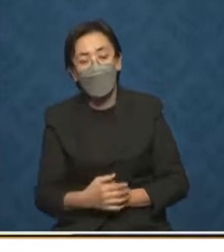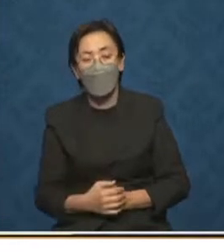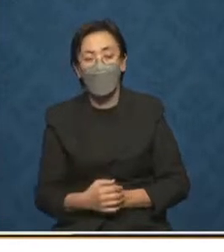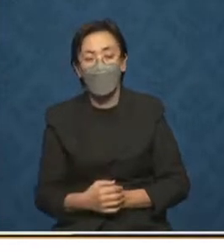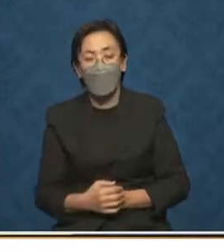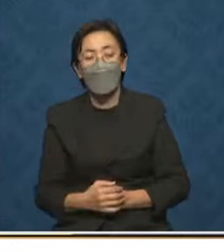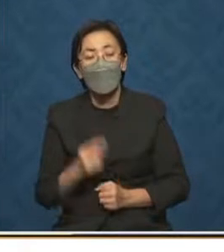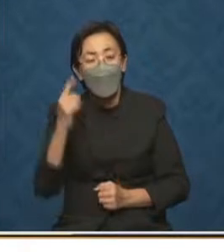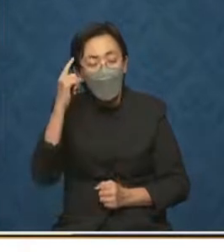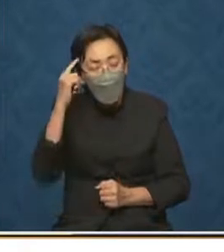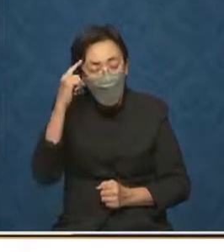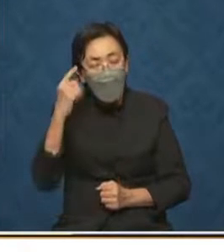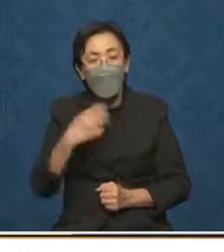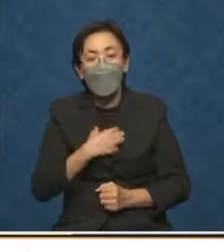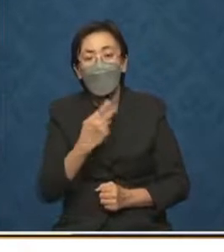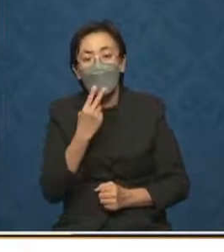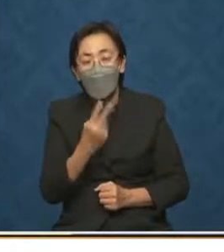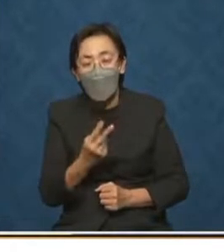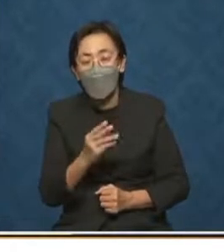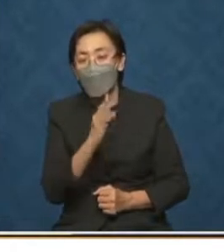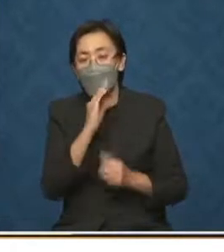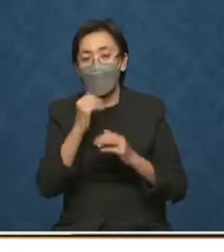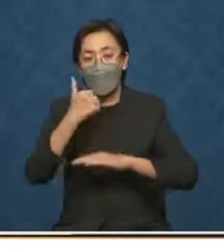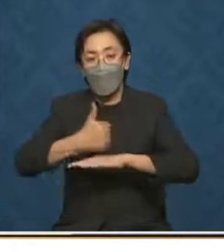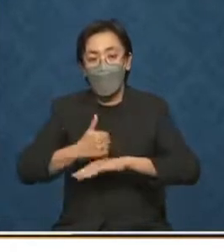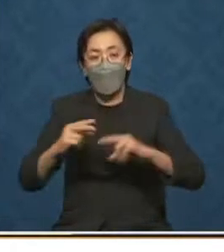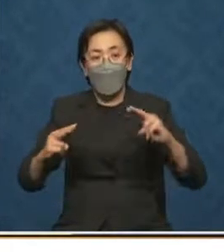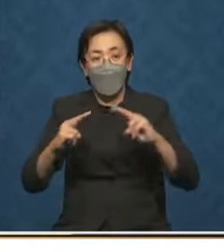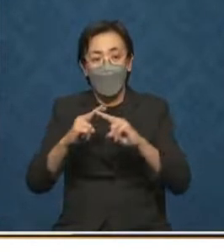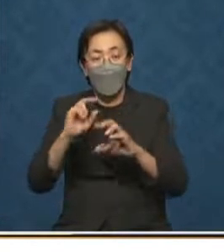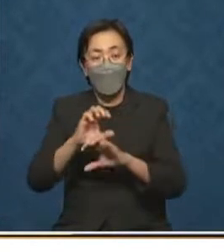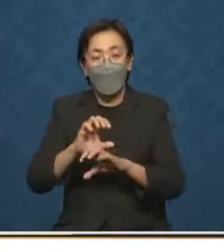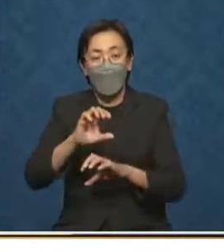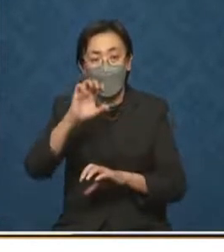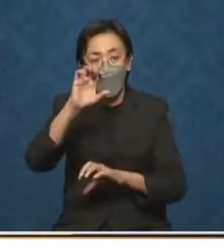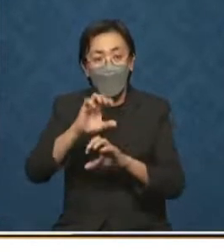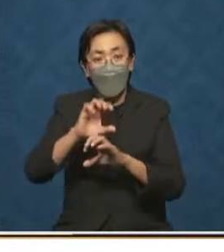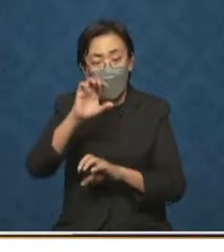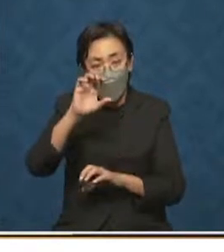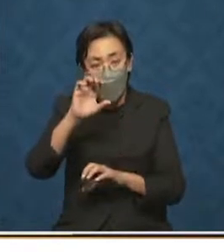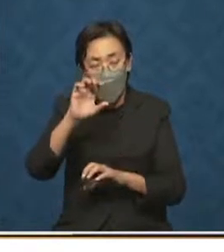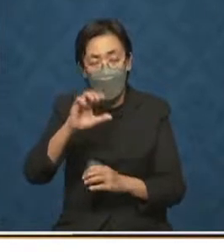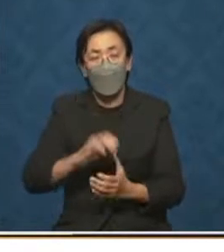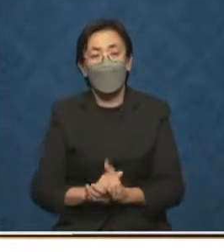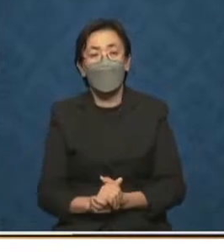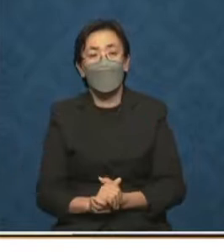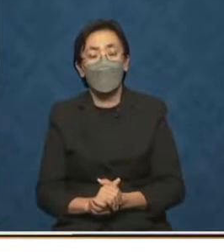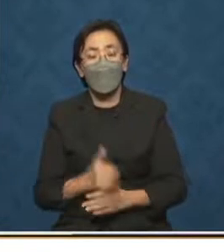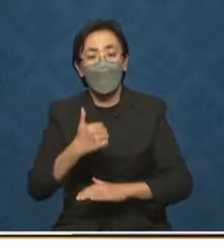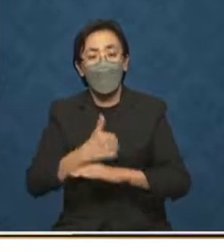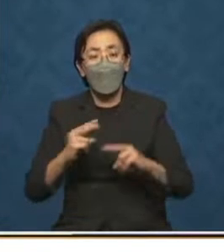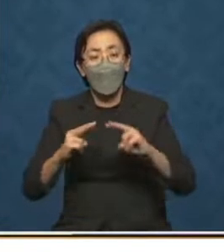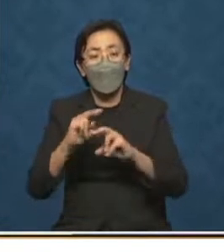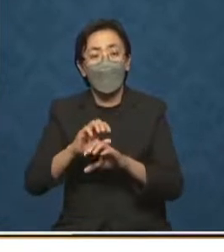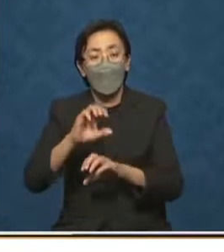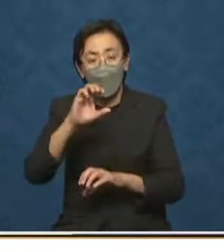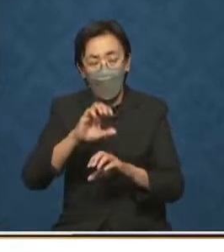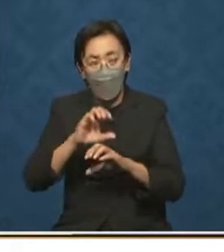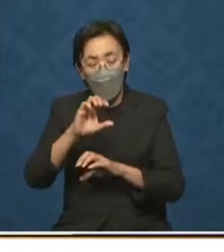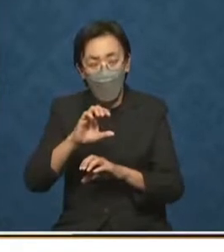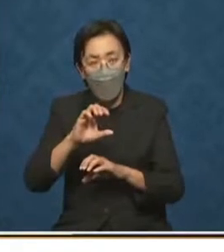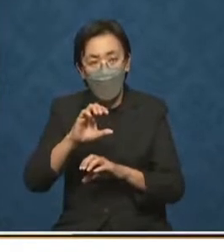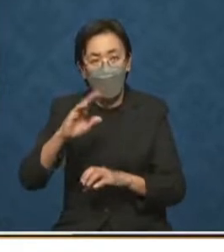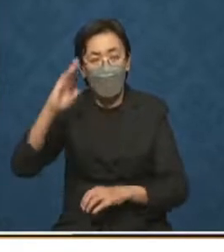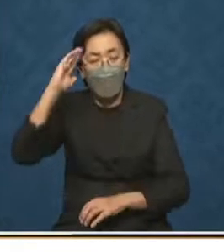หงจากนี้นะครับทางลนุตรีว่าการกระสวงมาไทยผลเอกอนุพงเผ่าจนดา